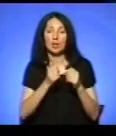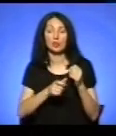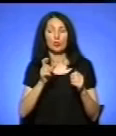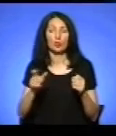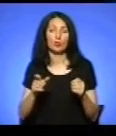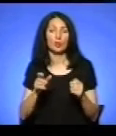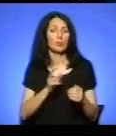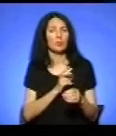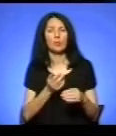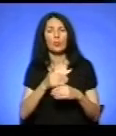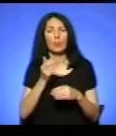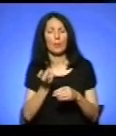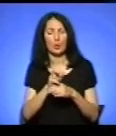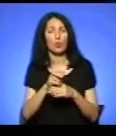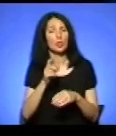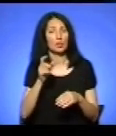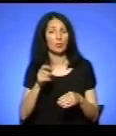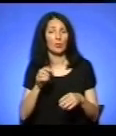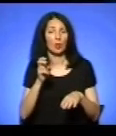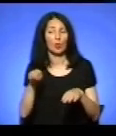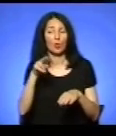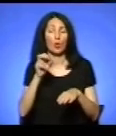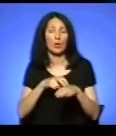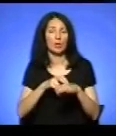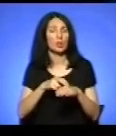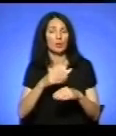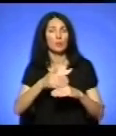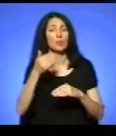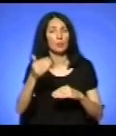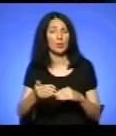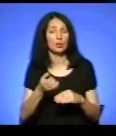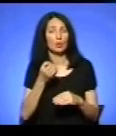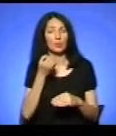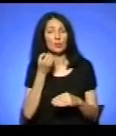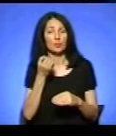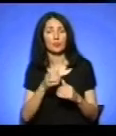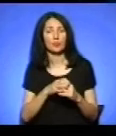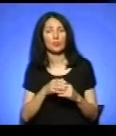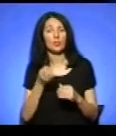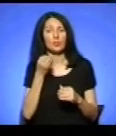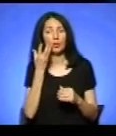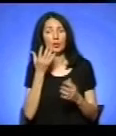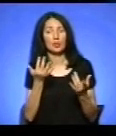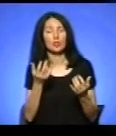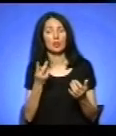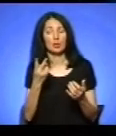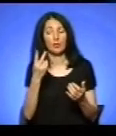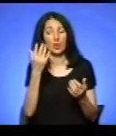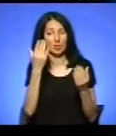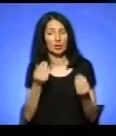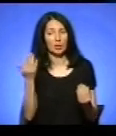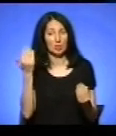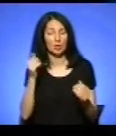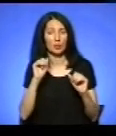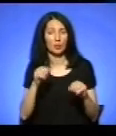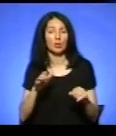і вони приходять вже в досить крайніх випадках до лікарів, і коли вже ще 2 дні тому можна було